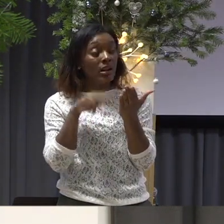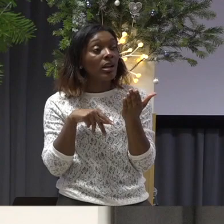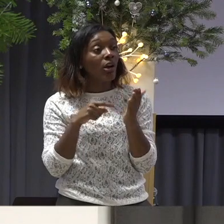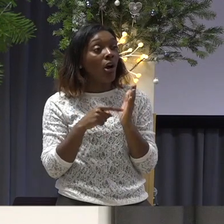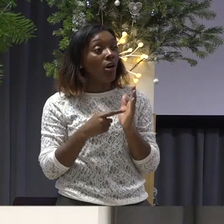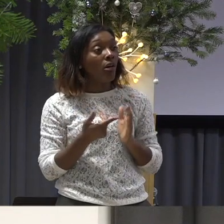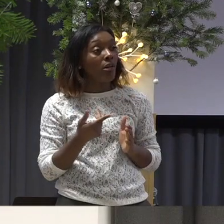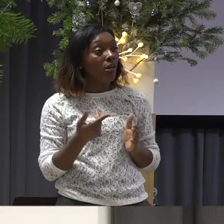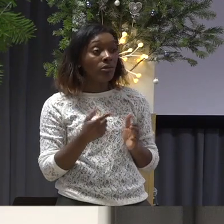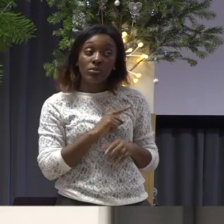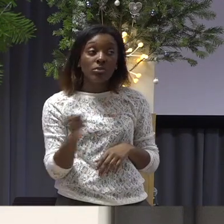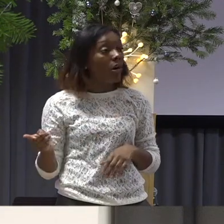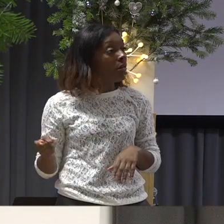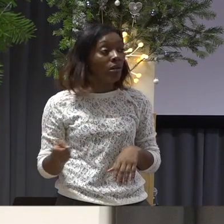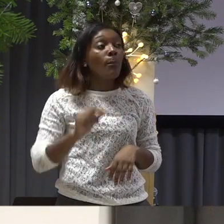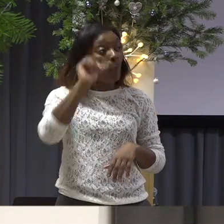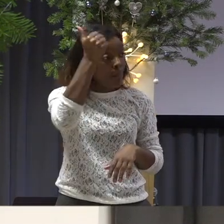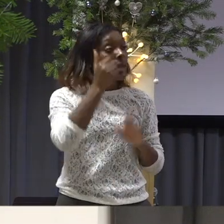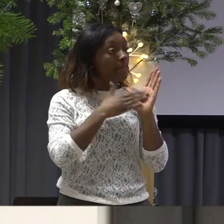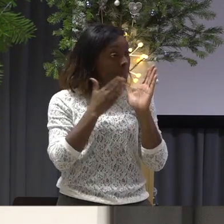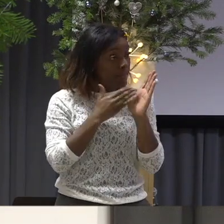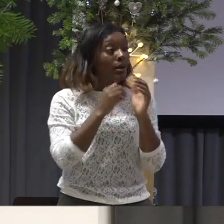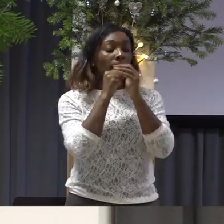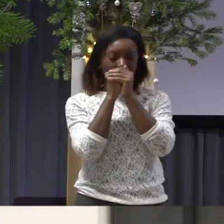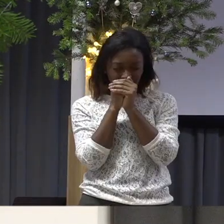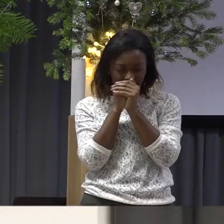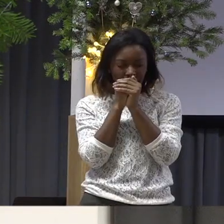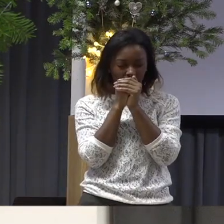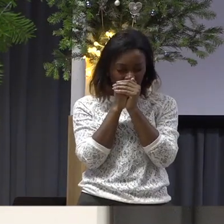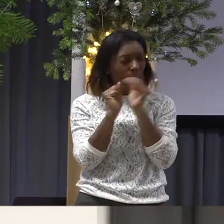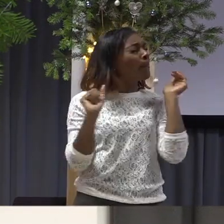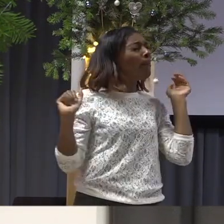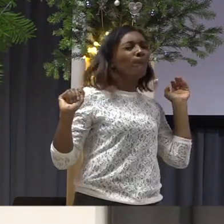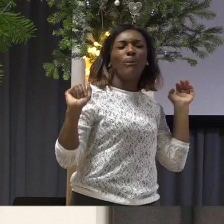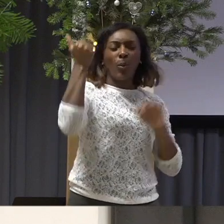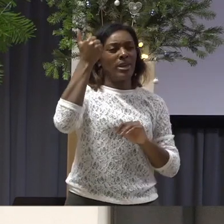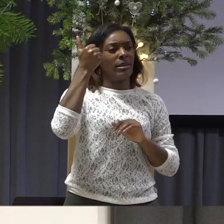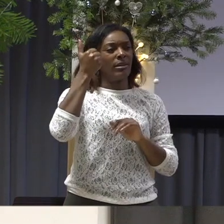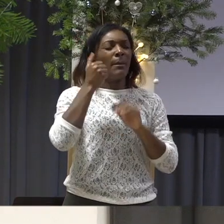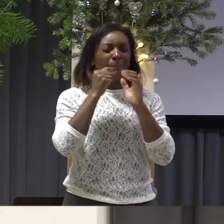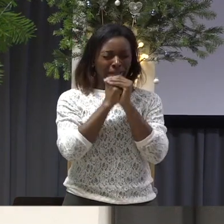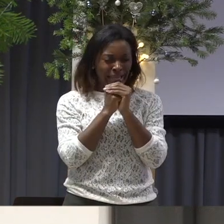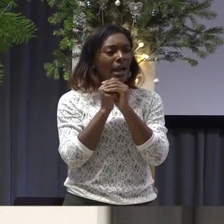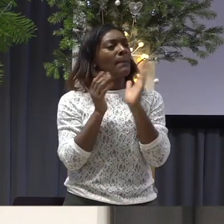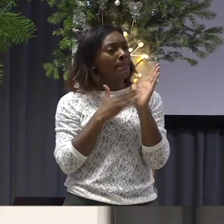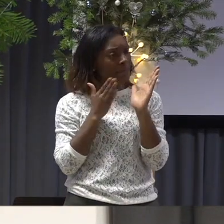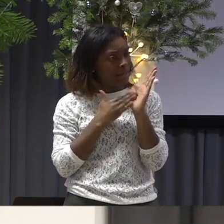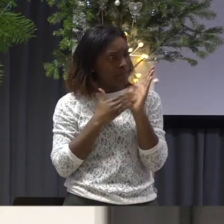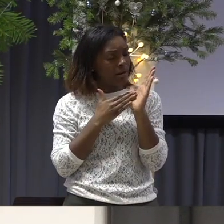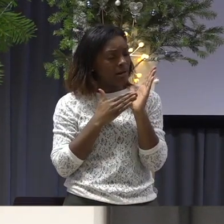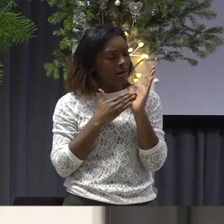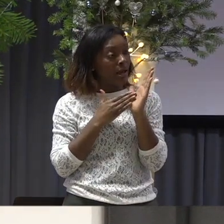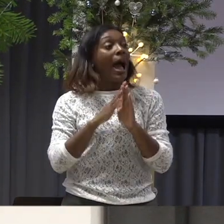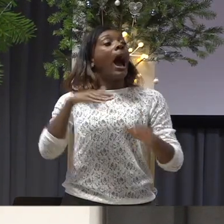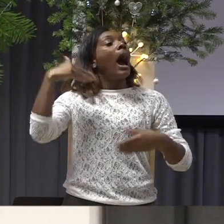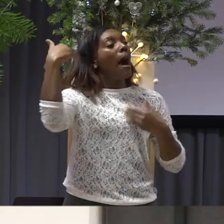avant d'avoir fait mon culte avec mon Dieu. Forme de limite, des garde-fous qu'on se fixe. Parce que le